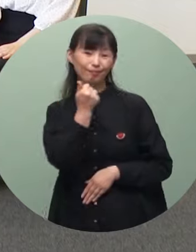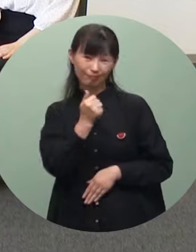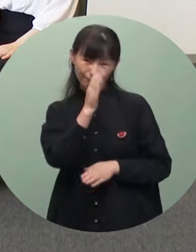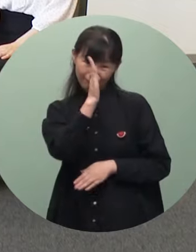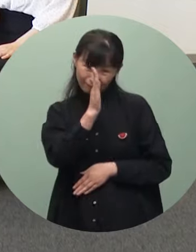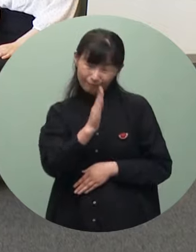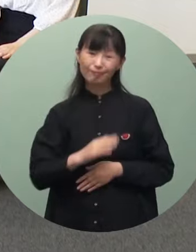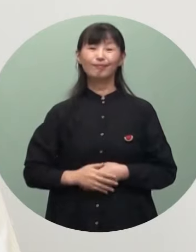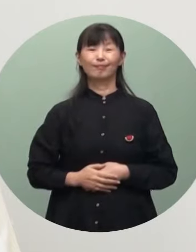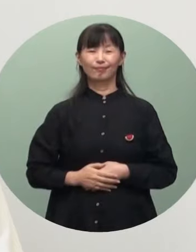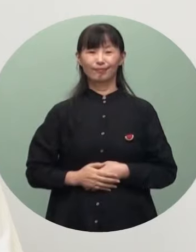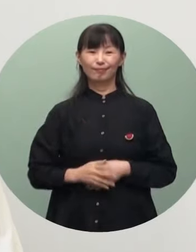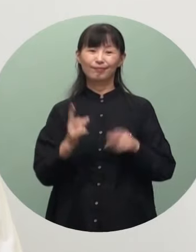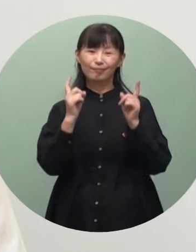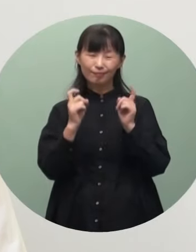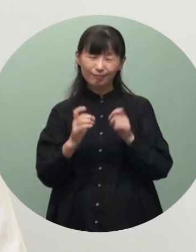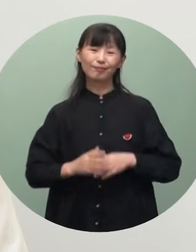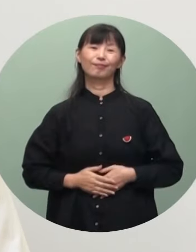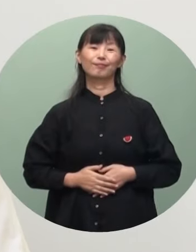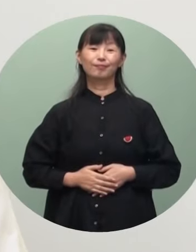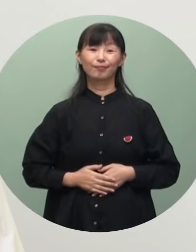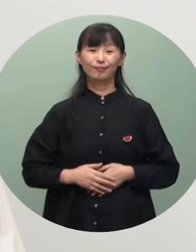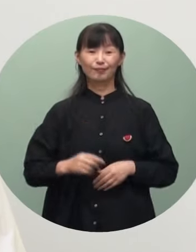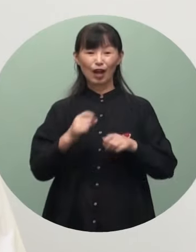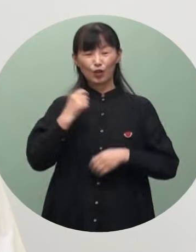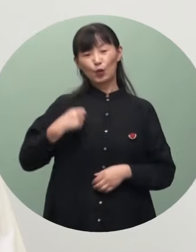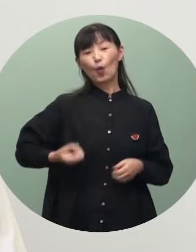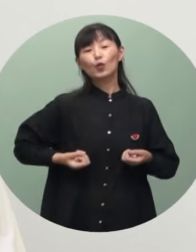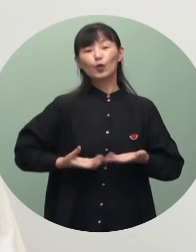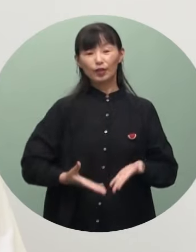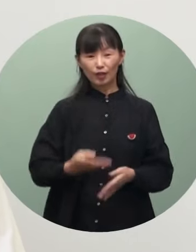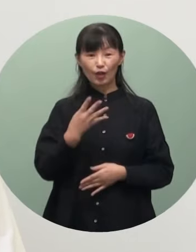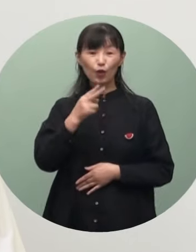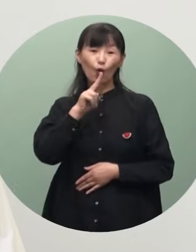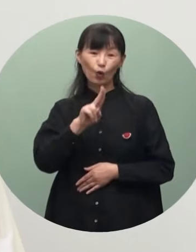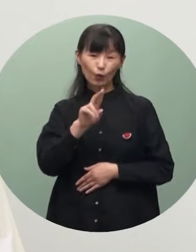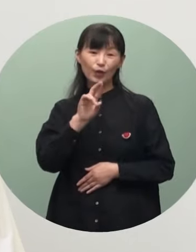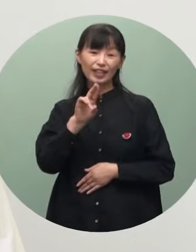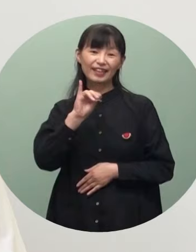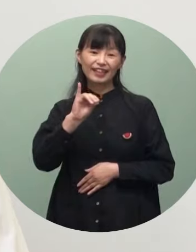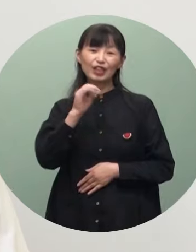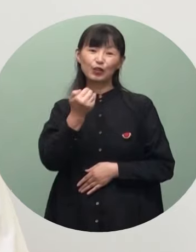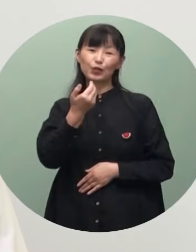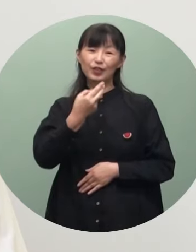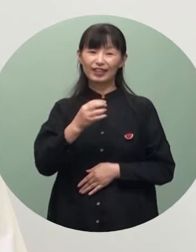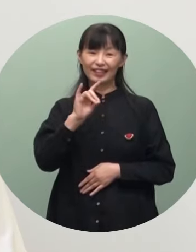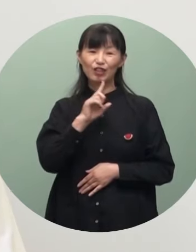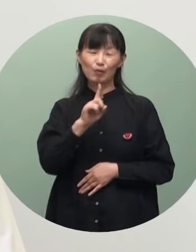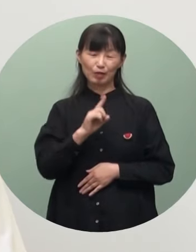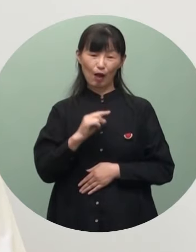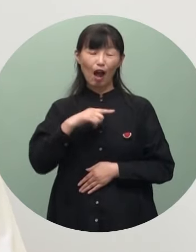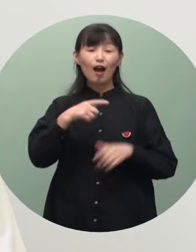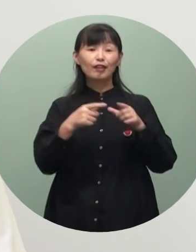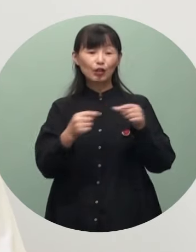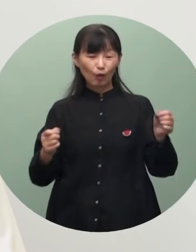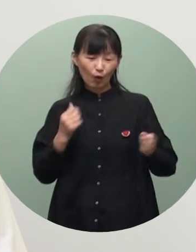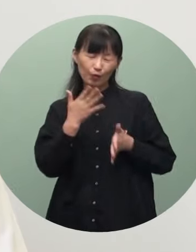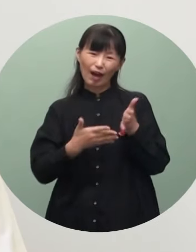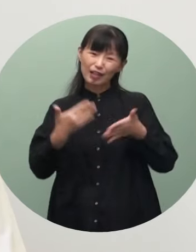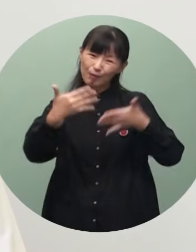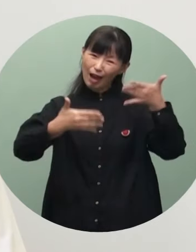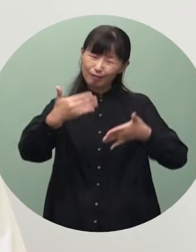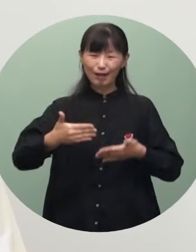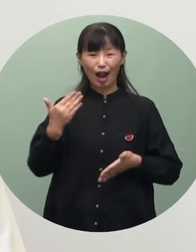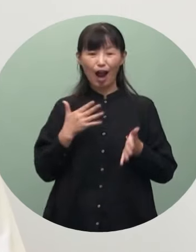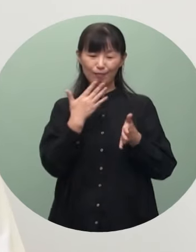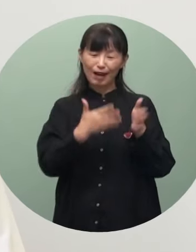をお願いします。 大家好、中国出身の楊育輝と申します。日本のアニメや漫画が大好きで、